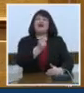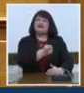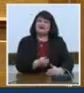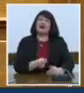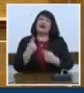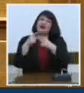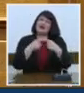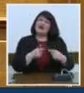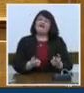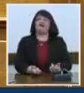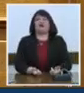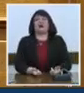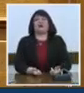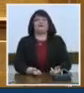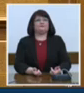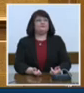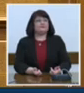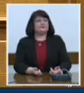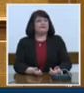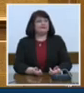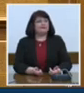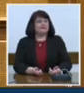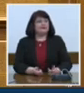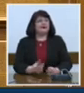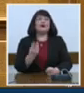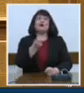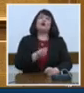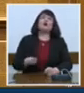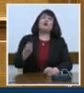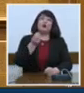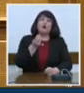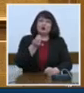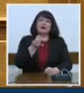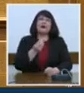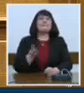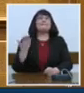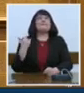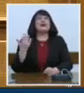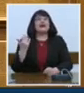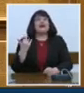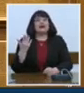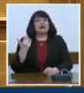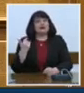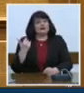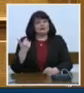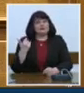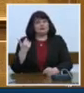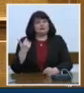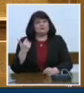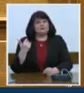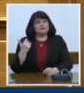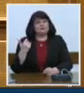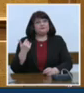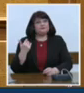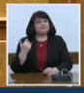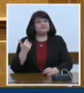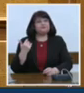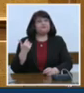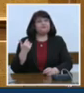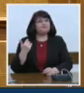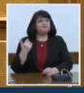αναπτυχθούν. Και πάνω απ' όλα βρήκε λύση και μάλιστα συνενετική